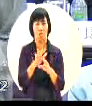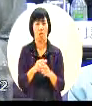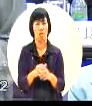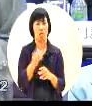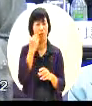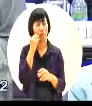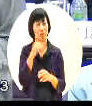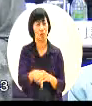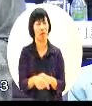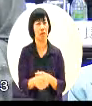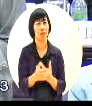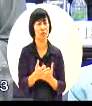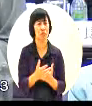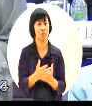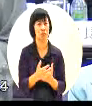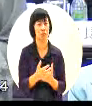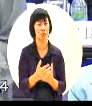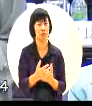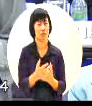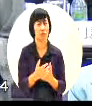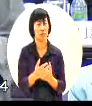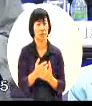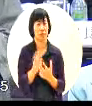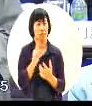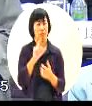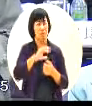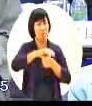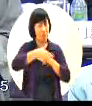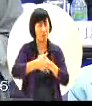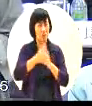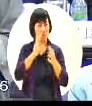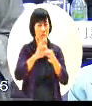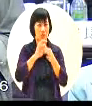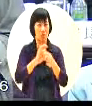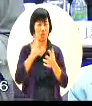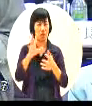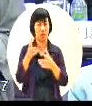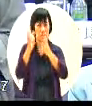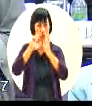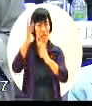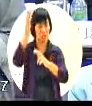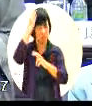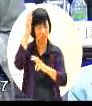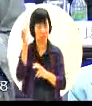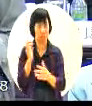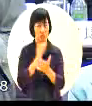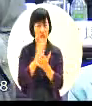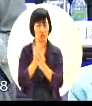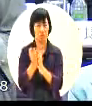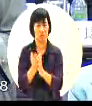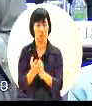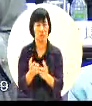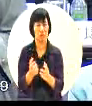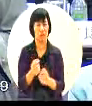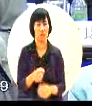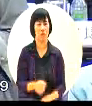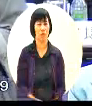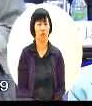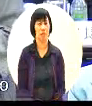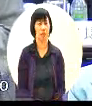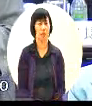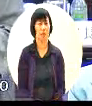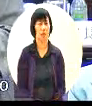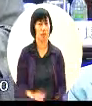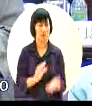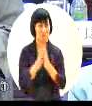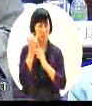即摆有一寡包括阿莲，包括有一寡桥仔头，咱古翁迁徙好啊。啊！